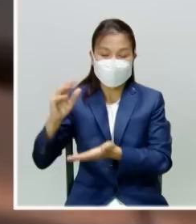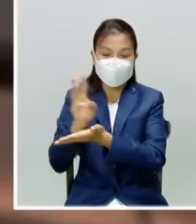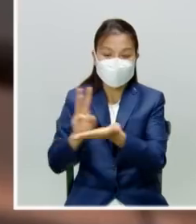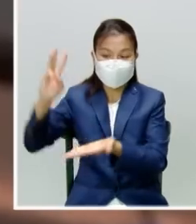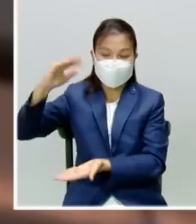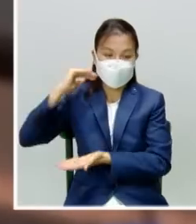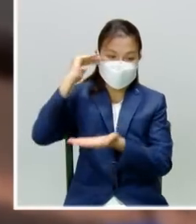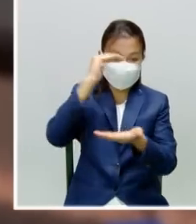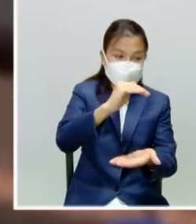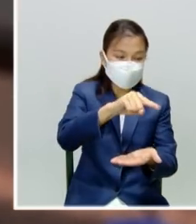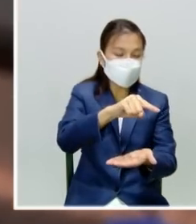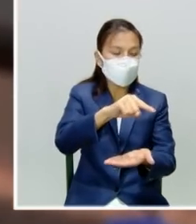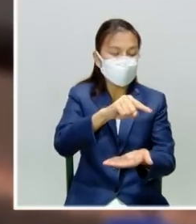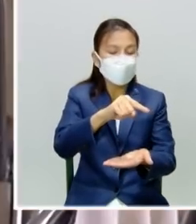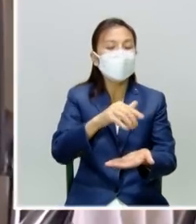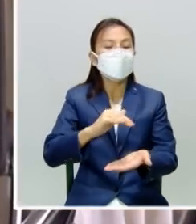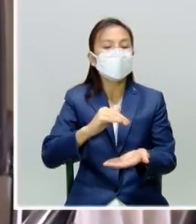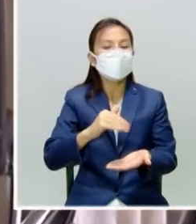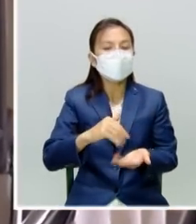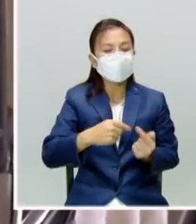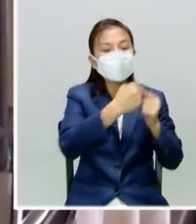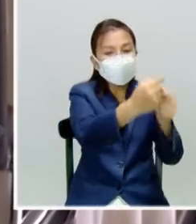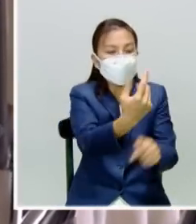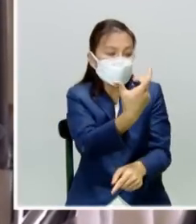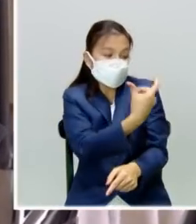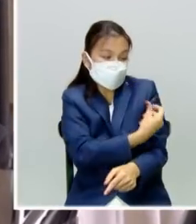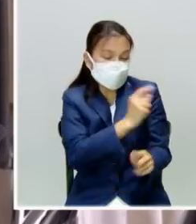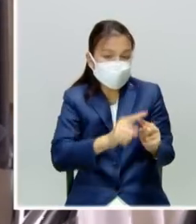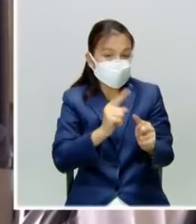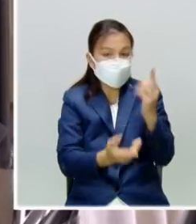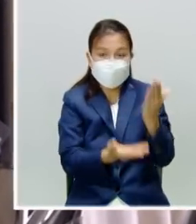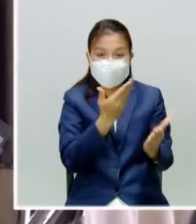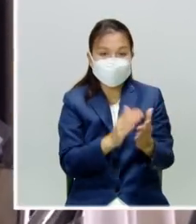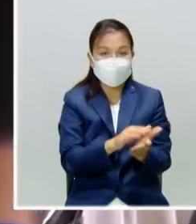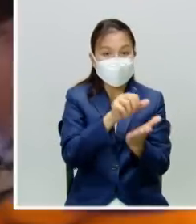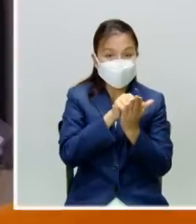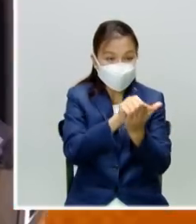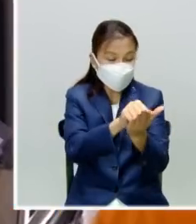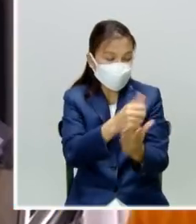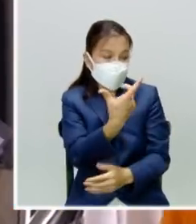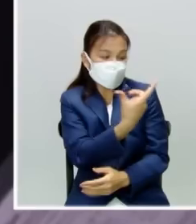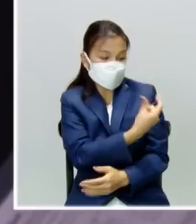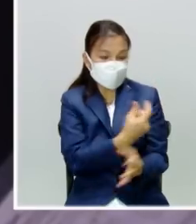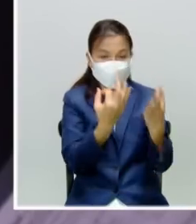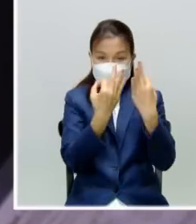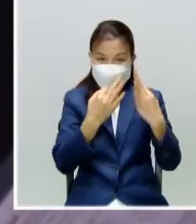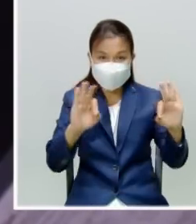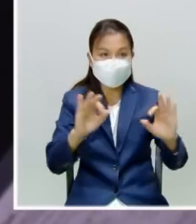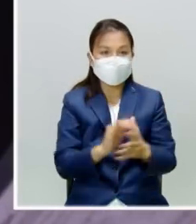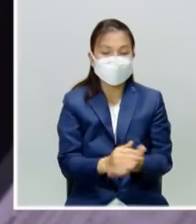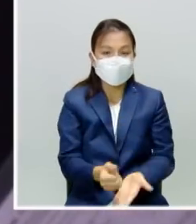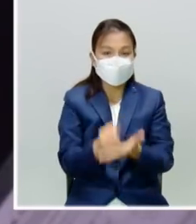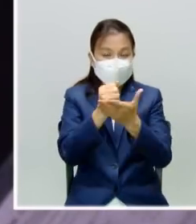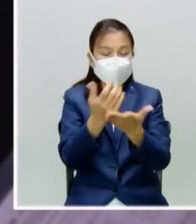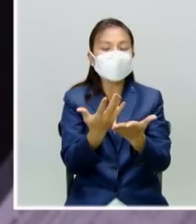าลัยไปดังนั้นค่ะประชาชนที่องค์กรนั้นๆจะดูแลจะได้รับบริการฉีดวัคซีนฟรีเพื่อแบ่งเบาภาระง